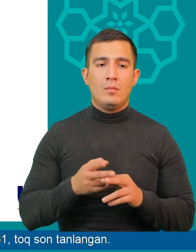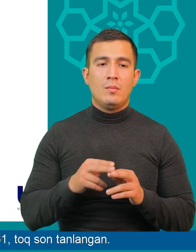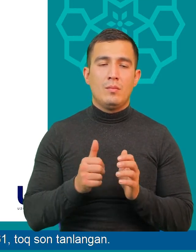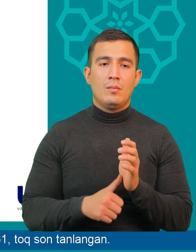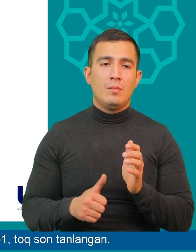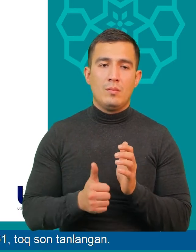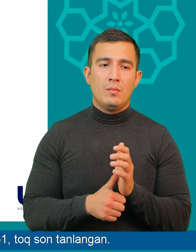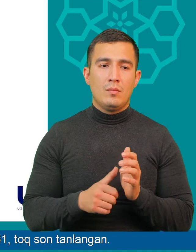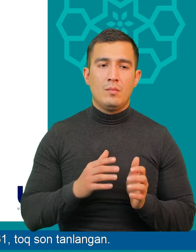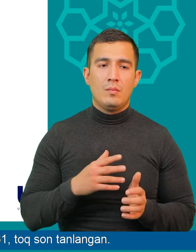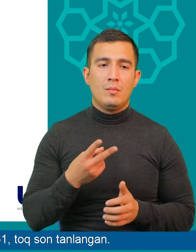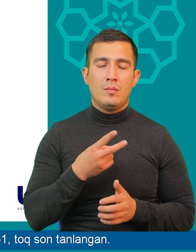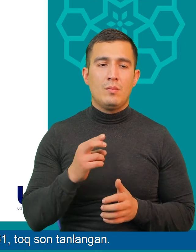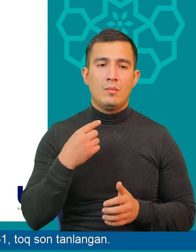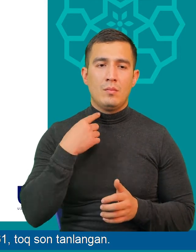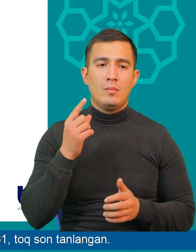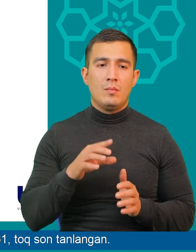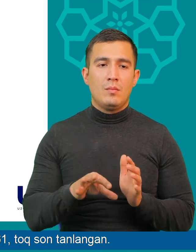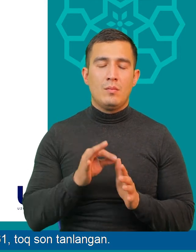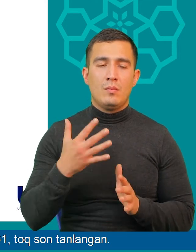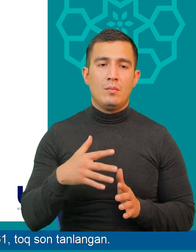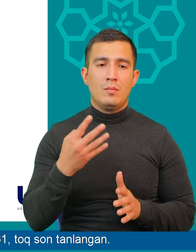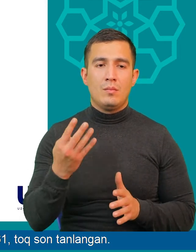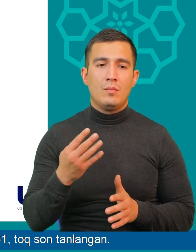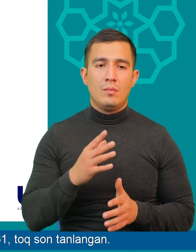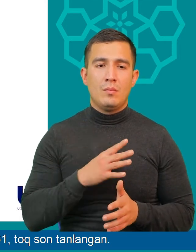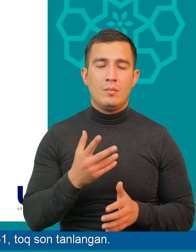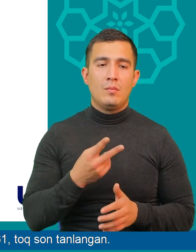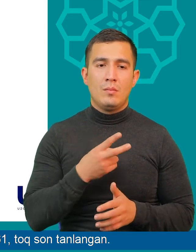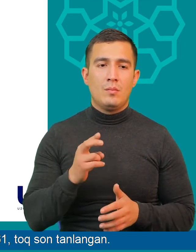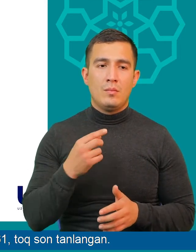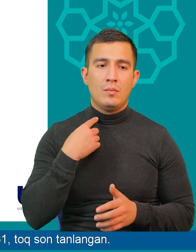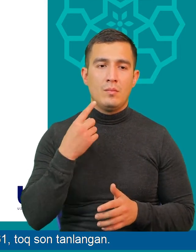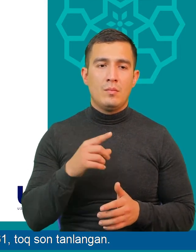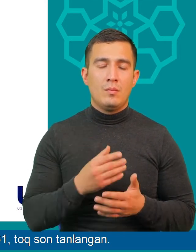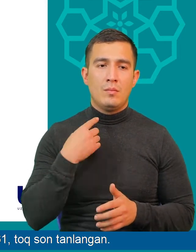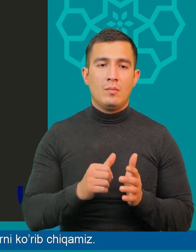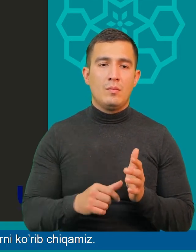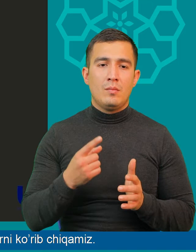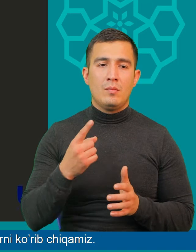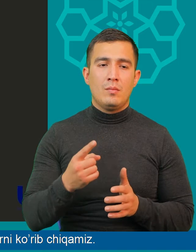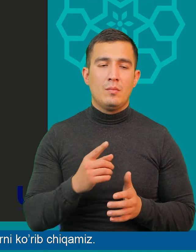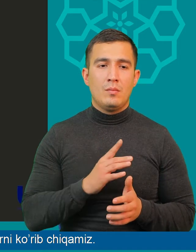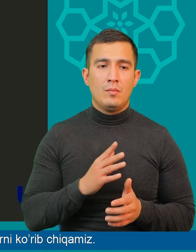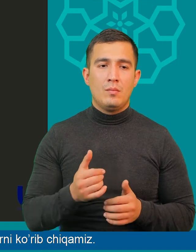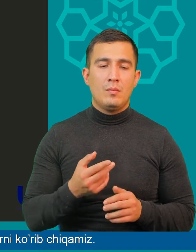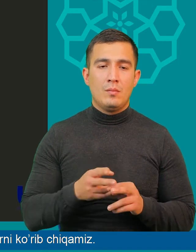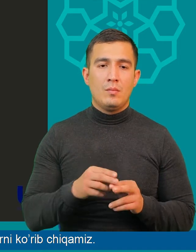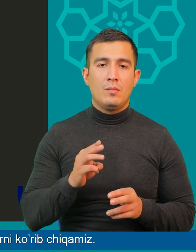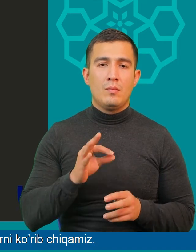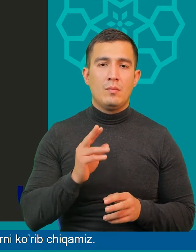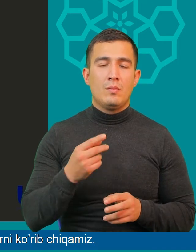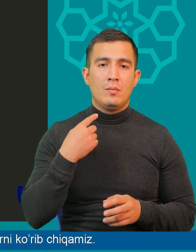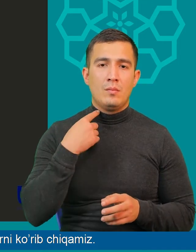son 66, juft son tanlangan 54, juft son 61, tanlangan son to'q. Kiritilgan sonning musbat